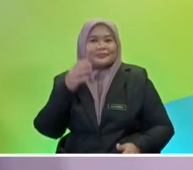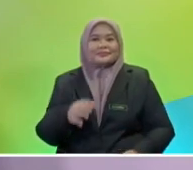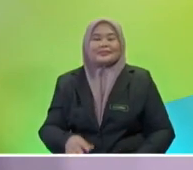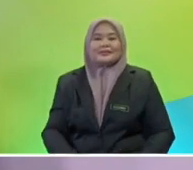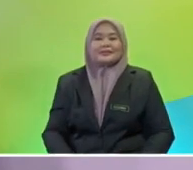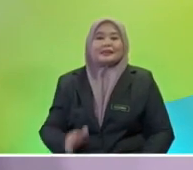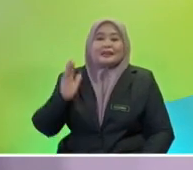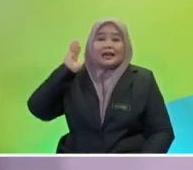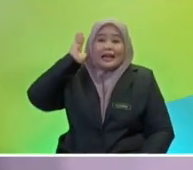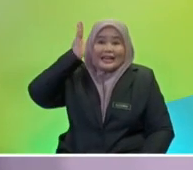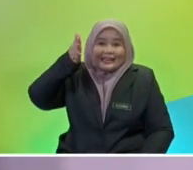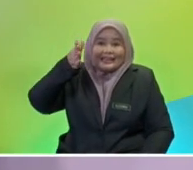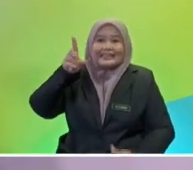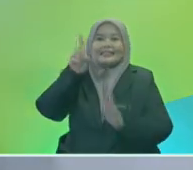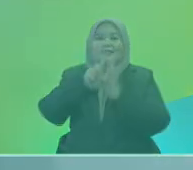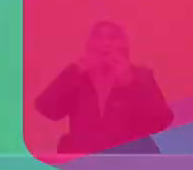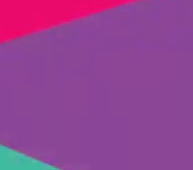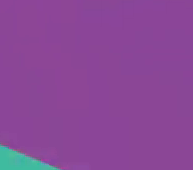akan dihormati